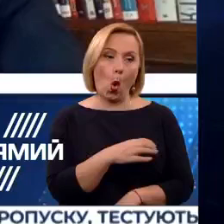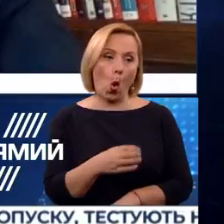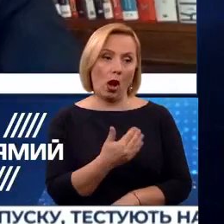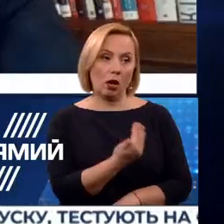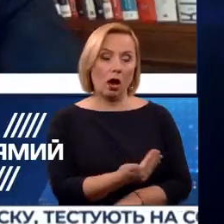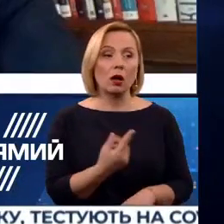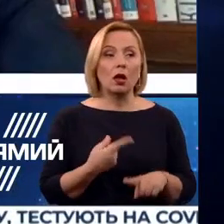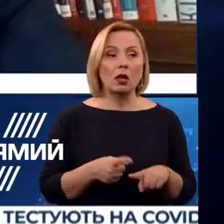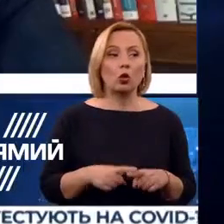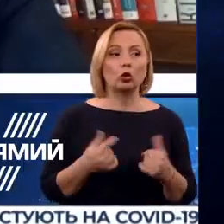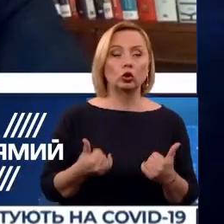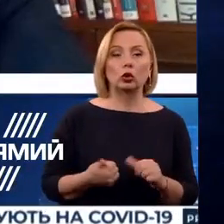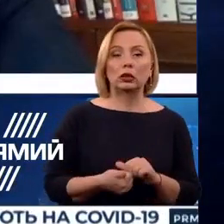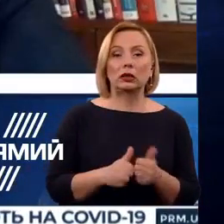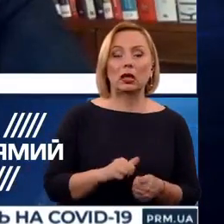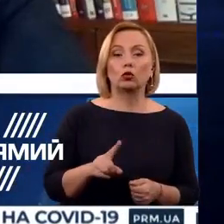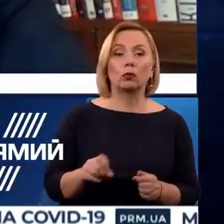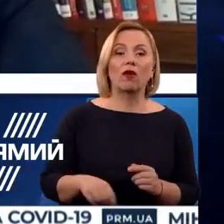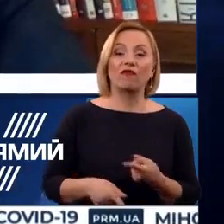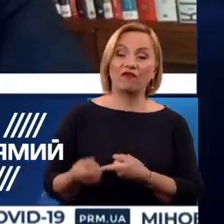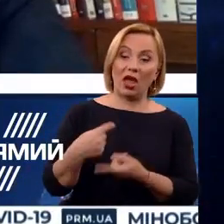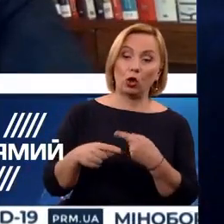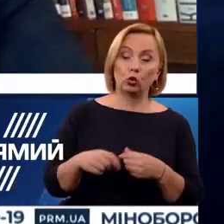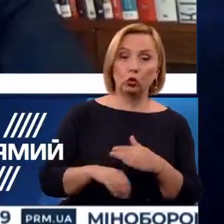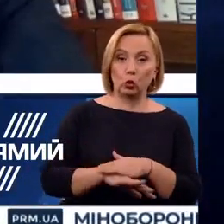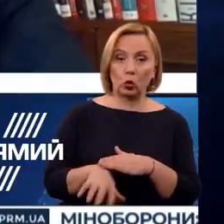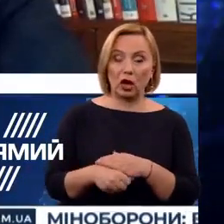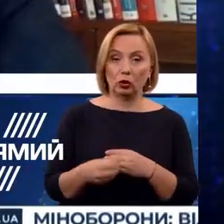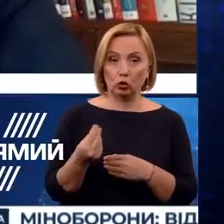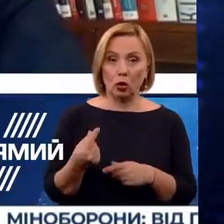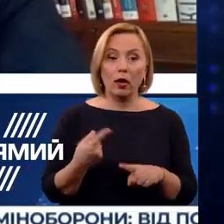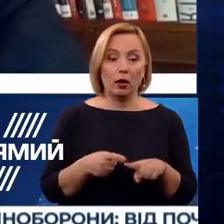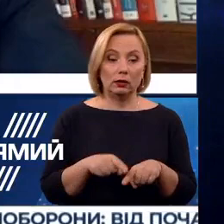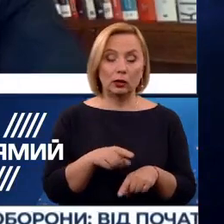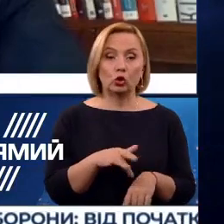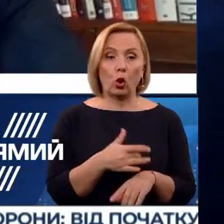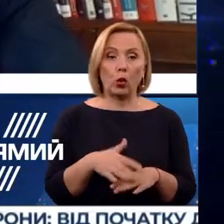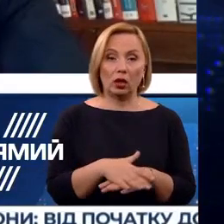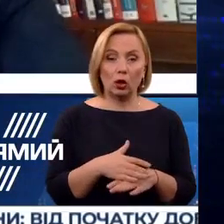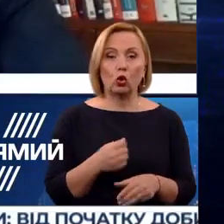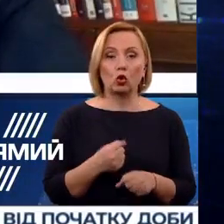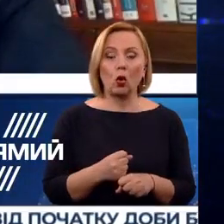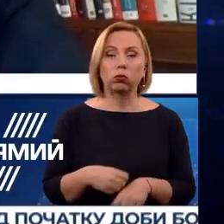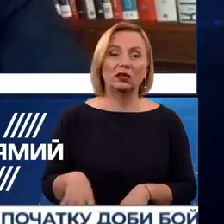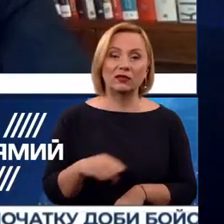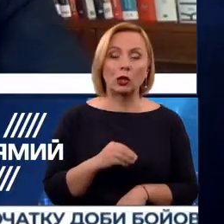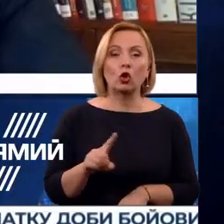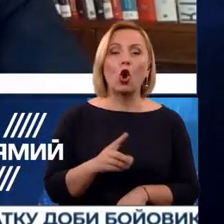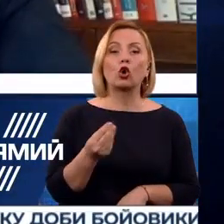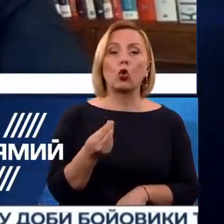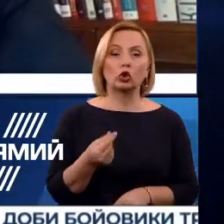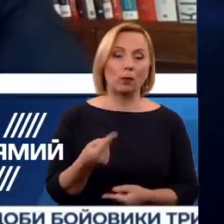які сьогодні замість того, щоб вернути вкрадені гроші, вони, ці так звані слуги народу, роблять усе, щоб гроші були не